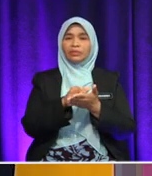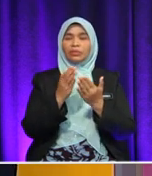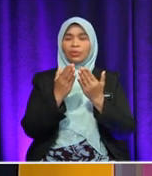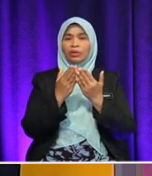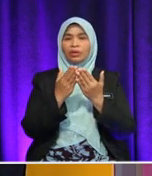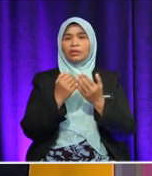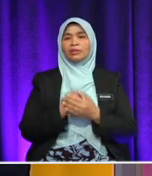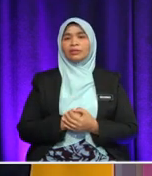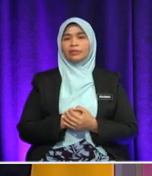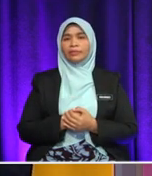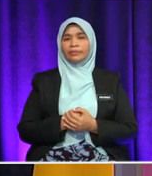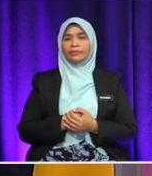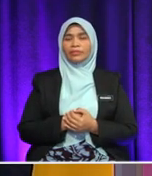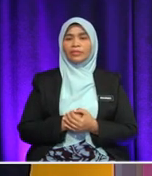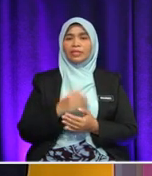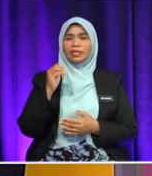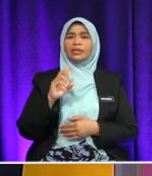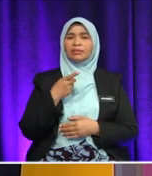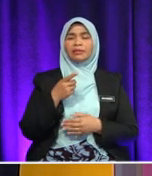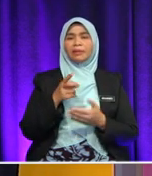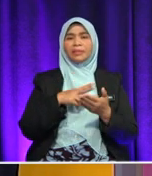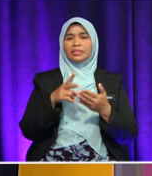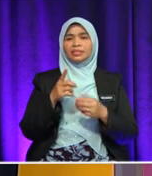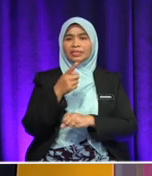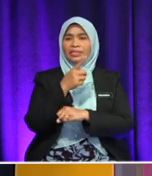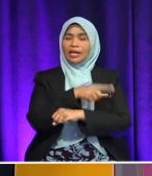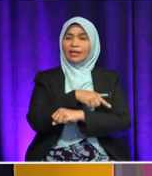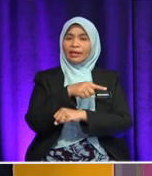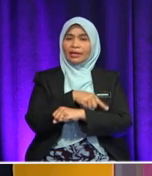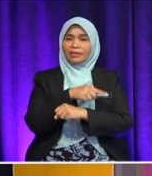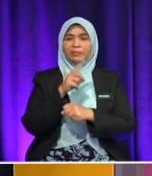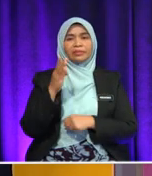doa yang kita baca hari yang biasa itu